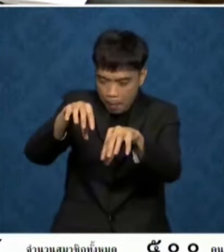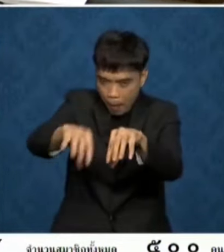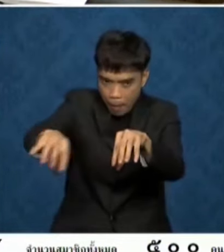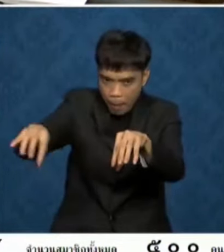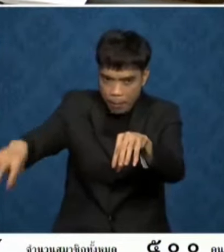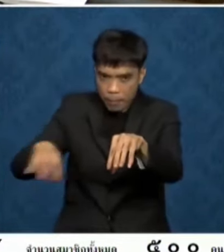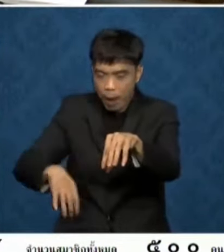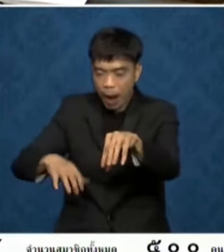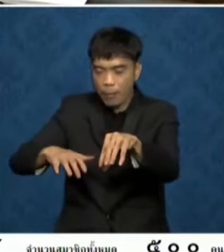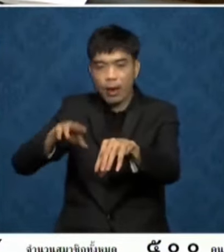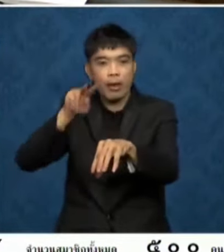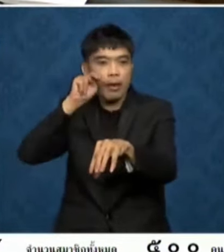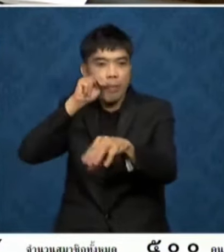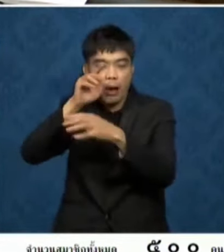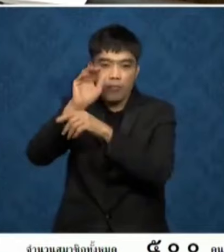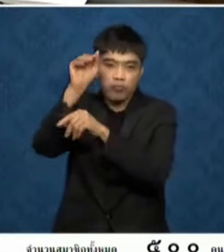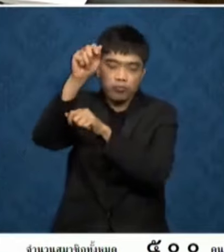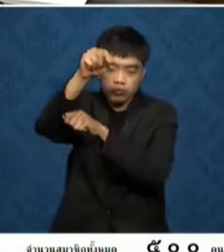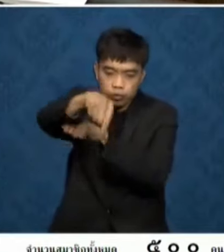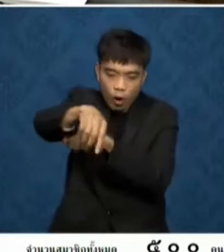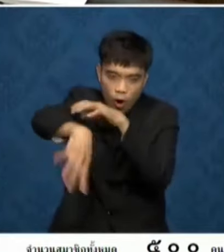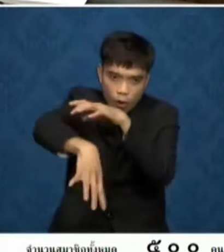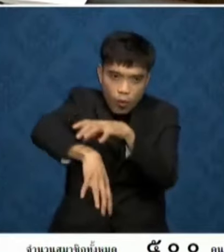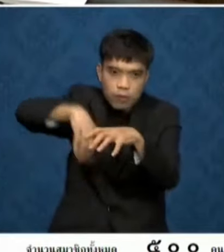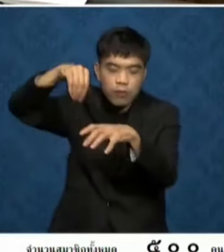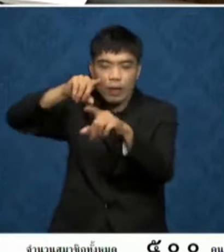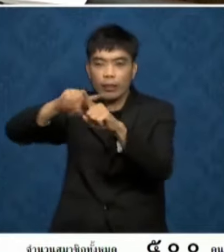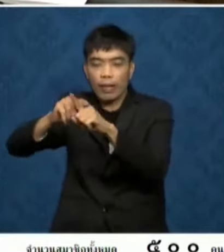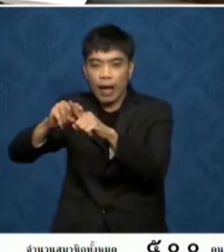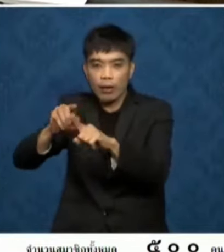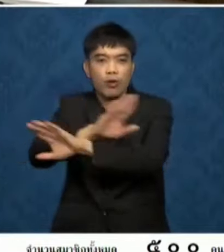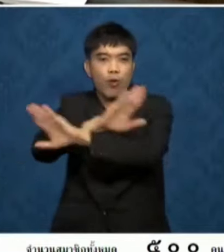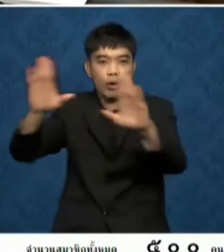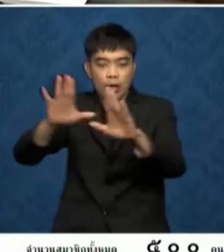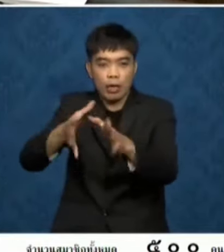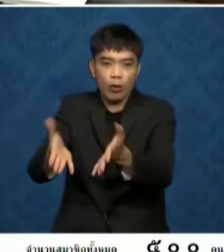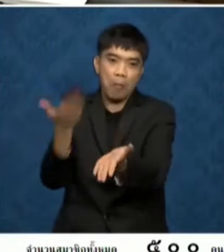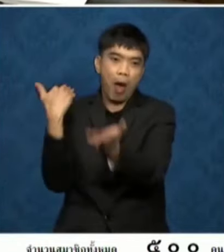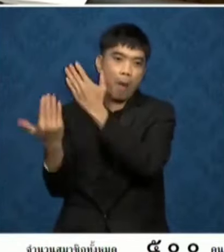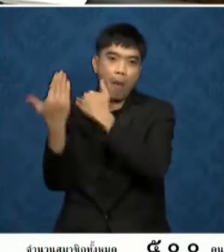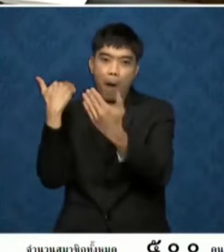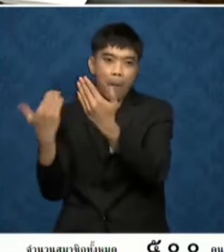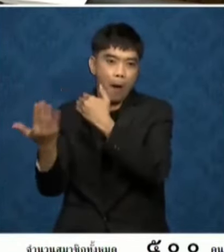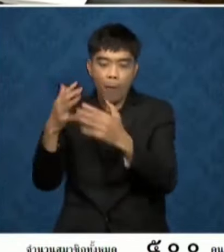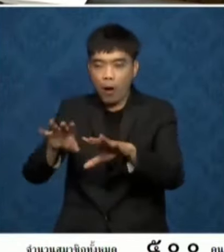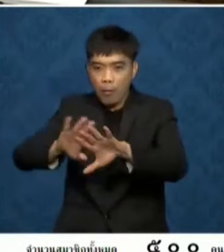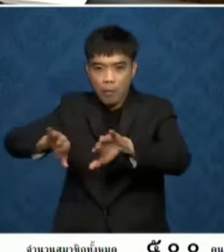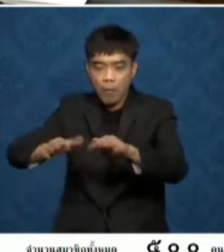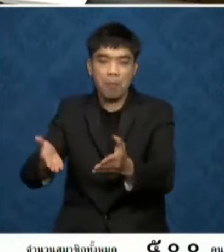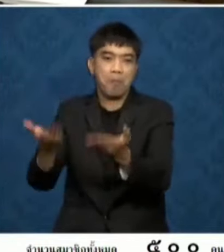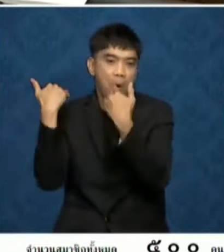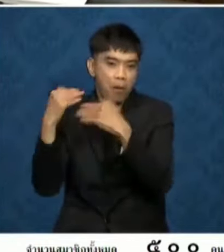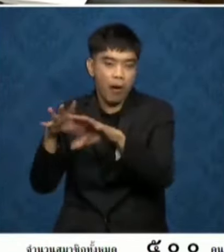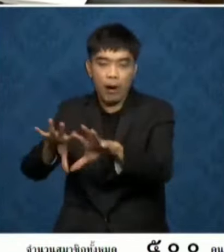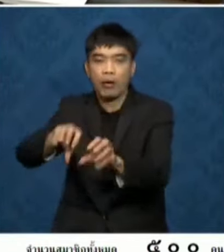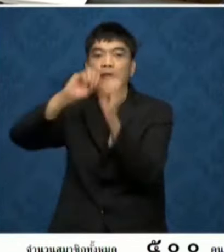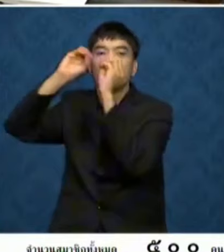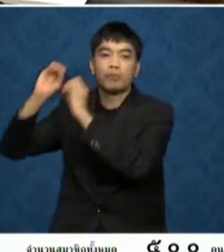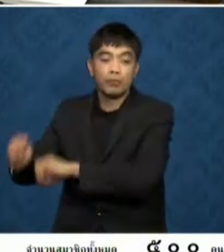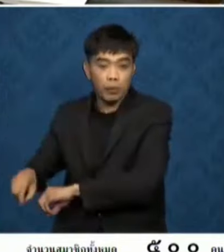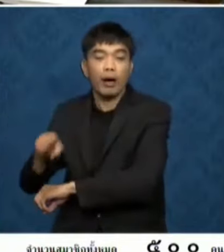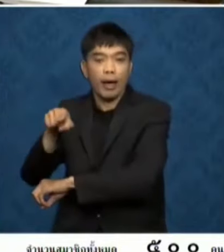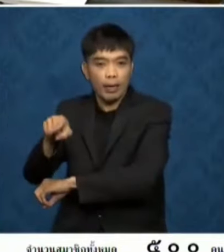แท่นผลิตปิโตรเลียมนะคะที่กรมเชื้อเพลิงธรรมชาตินะคะให้ทางเชฟรอนเนี่ยได้เป็นผู้รับผิดชอบในการรื้อถอนแล้วก็รับผิด